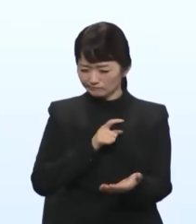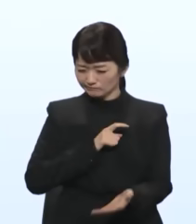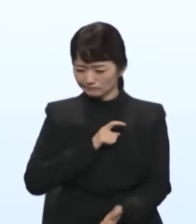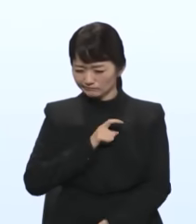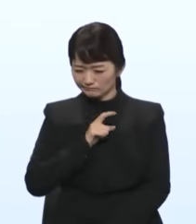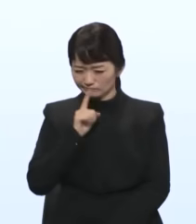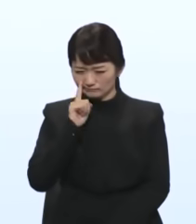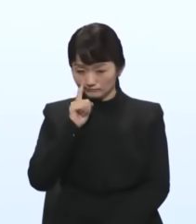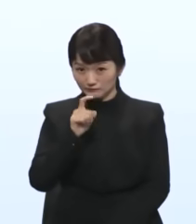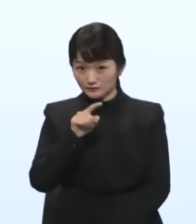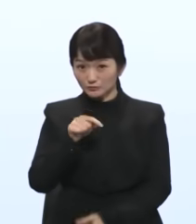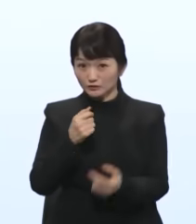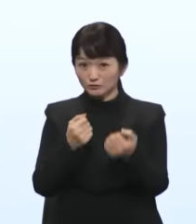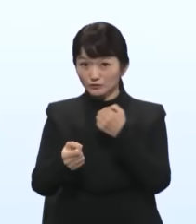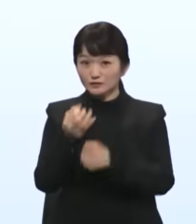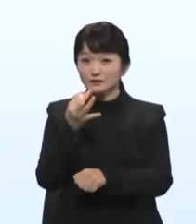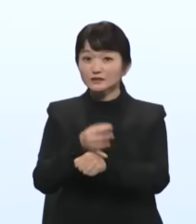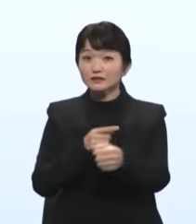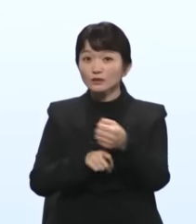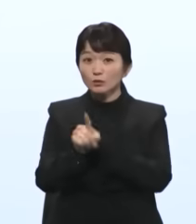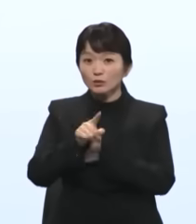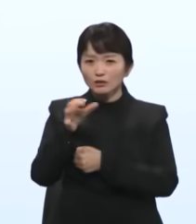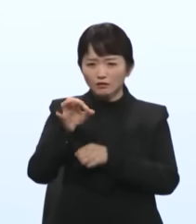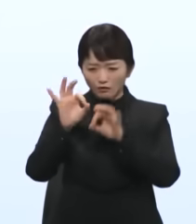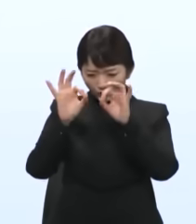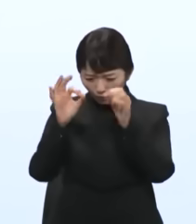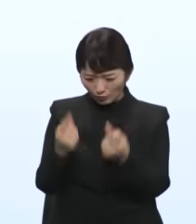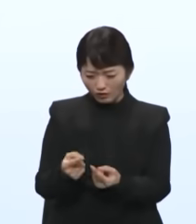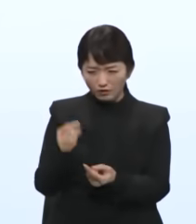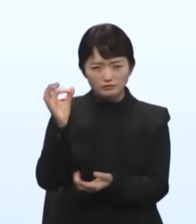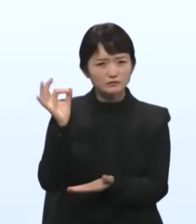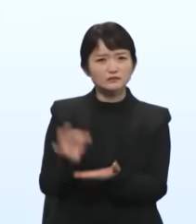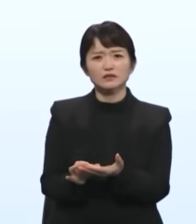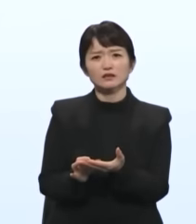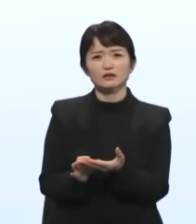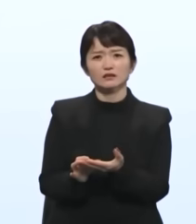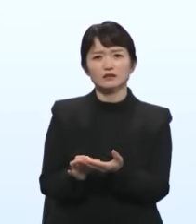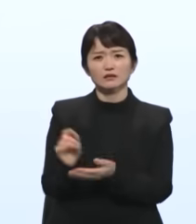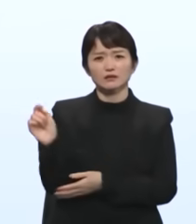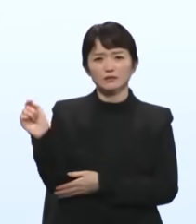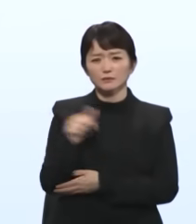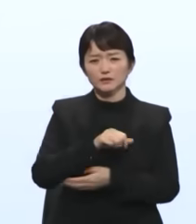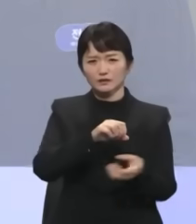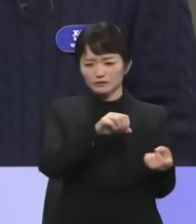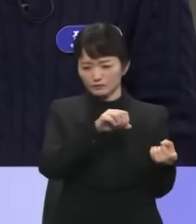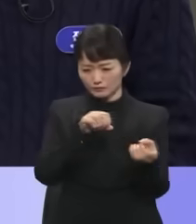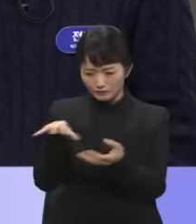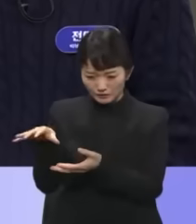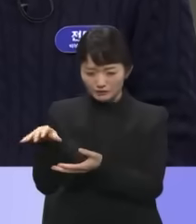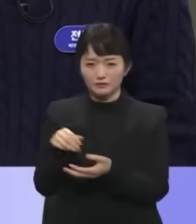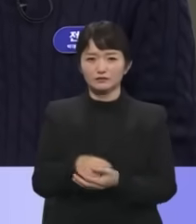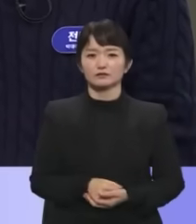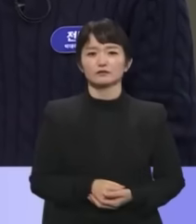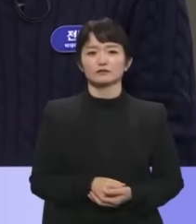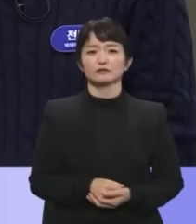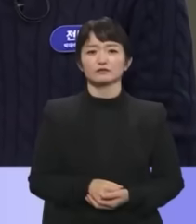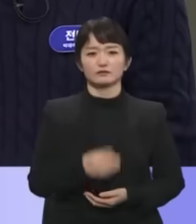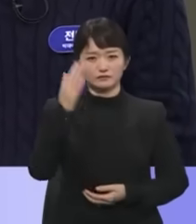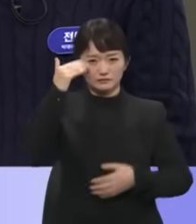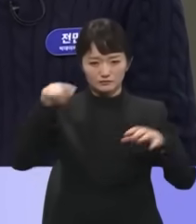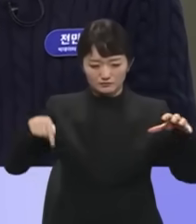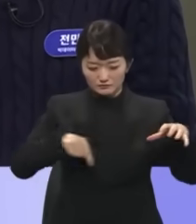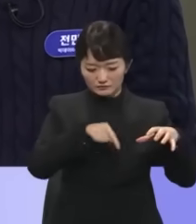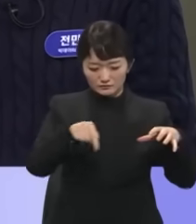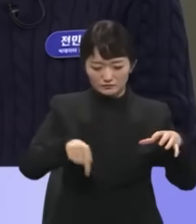그럼에도 불구하고 사는 이유는 가격 미쳤다, 저렴하다, 빠르다, 무료다, 싸다 이런 단어들 때문이에요. 그래서 알리익스프레스 국내